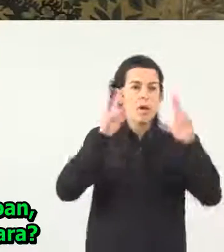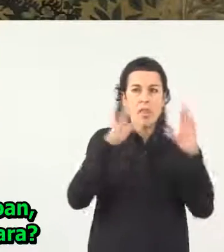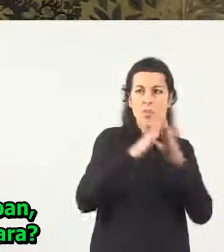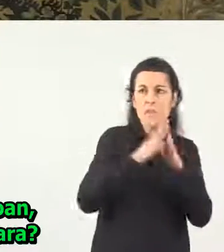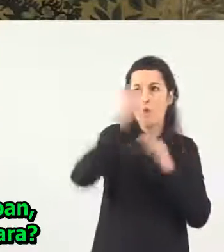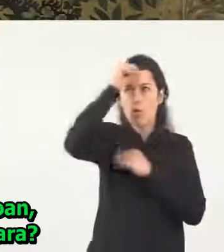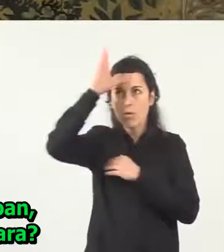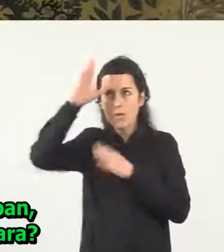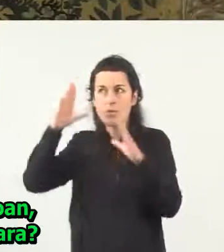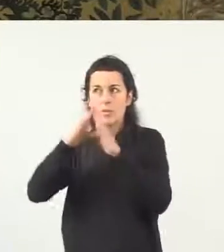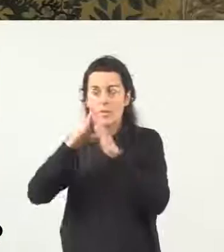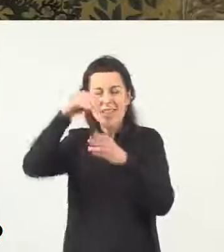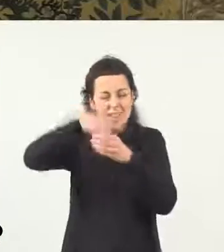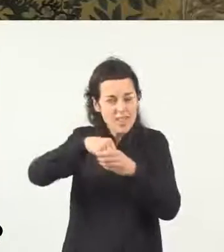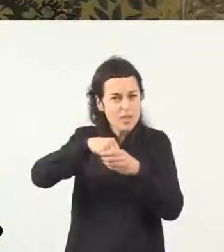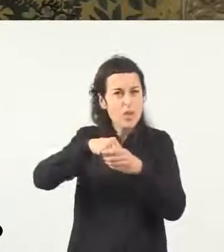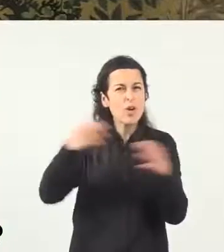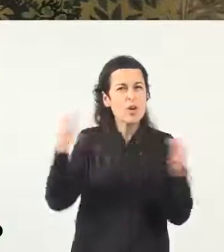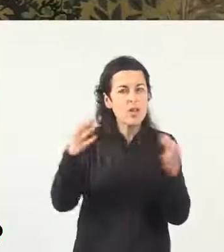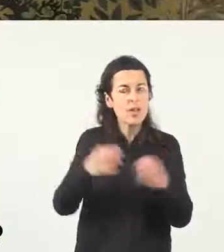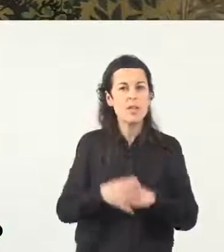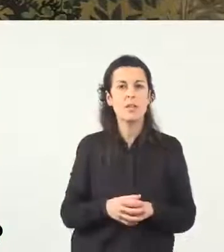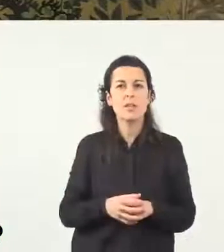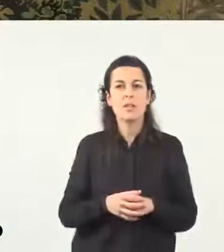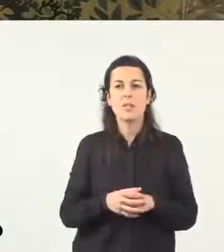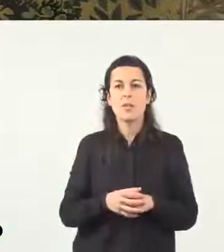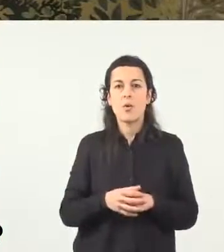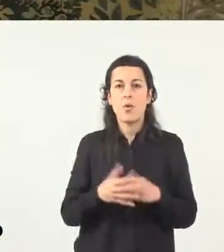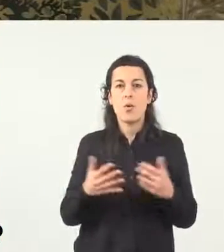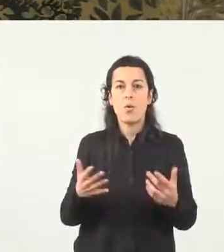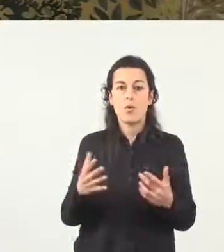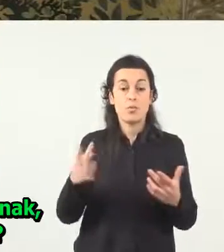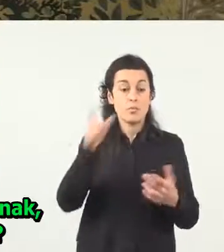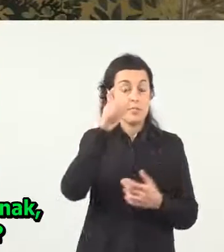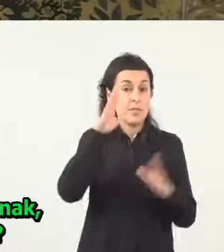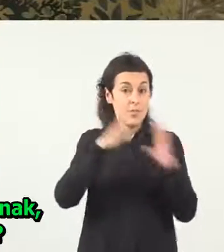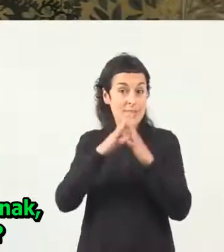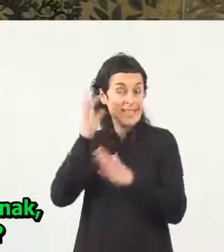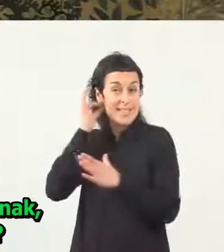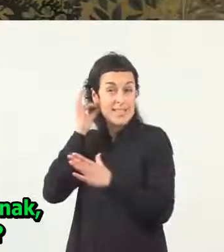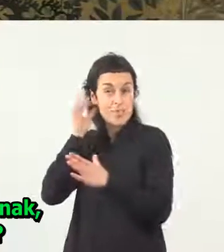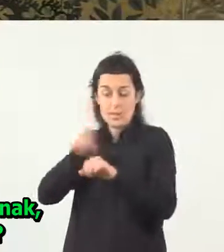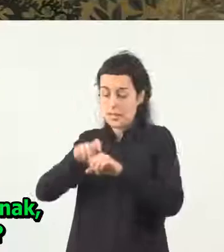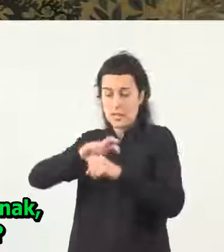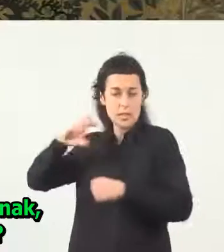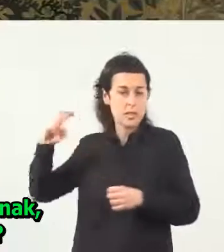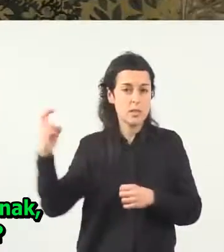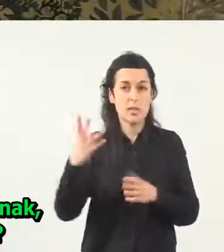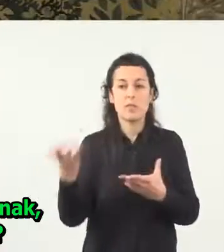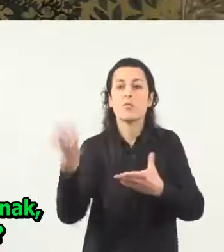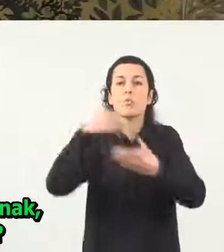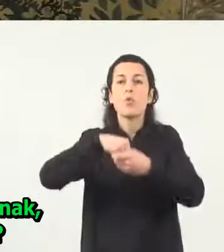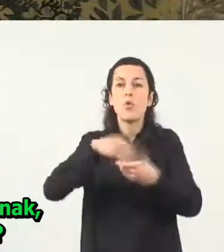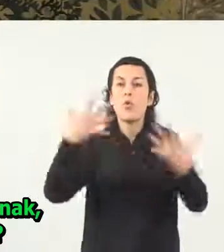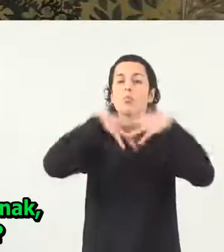ezagutza feministaz, edo zertaz ari gara, nola sartuko gara, nola integratuko gara danakor feminista guztiak, militatzen ari